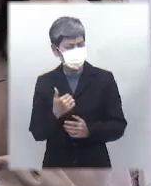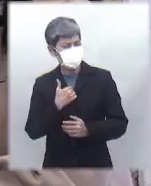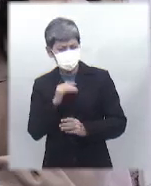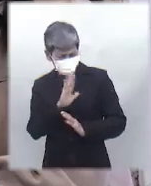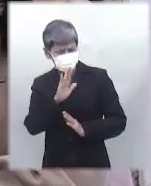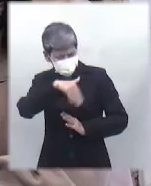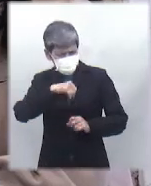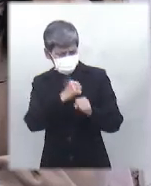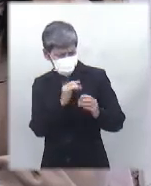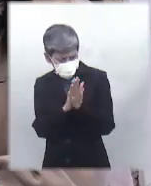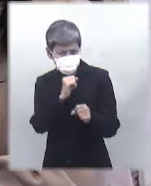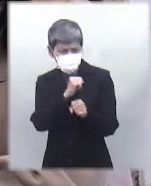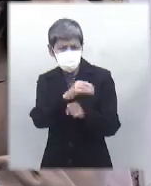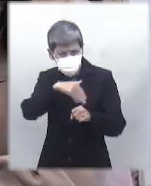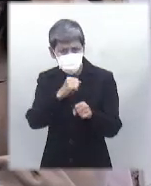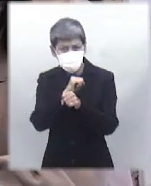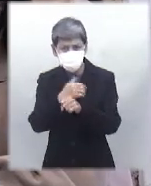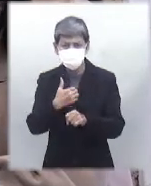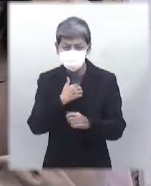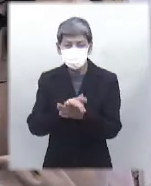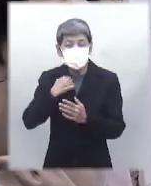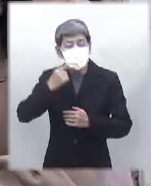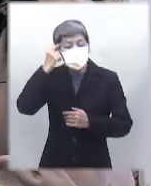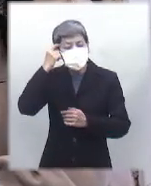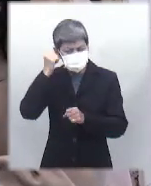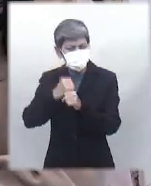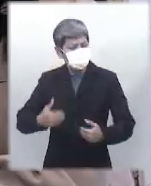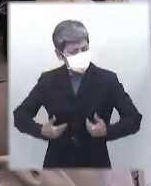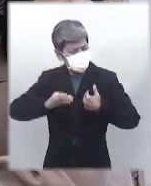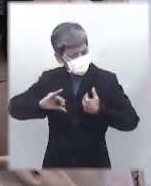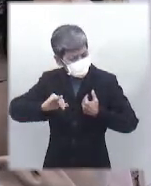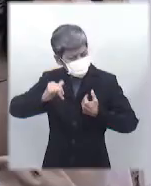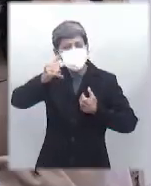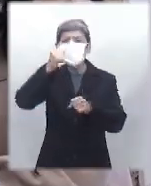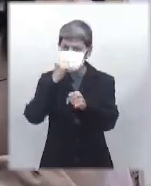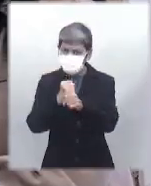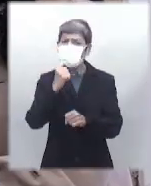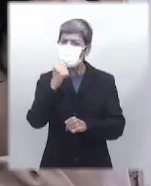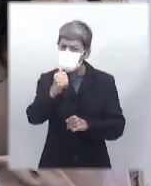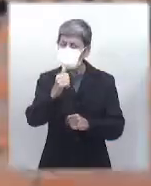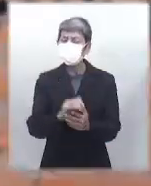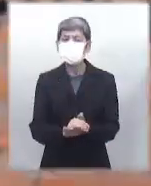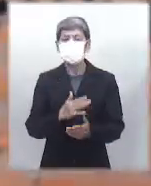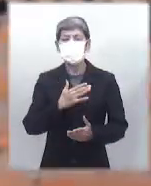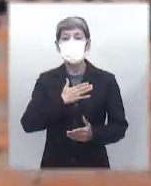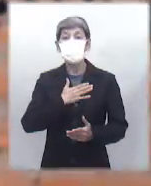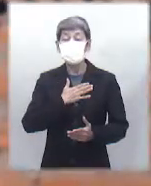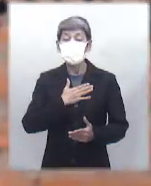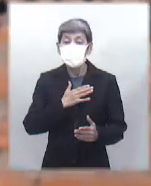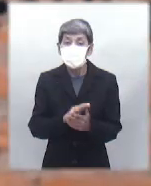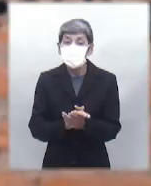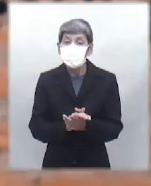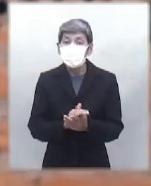ไม่ได้คิดถึงหรอกว่ามันจะมีแสงสว่างบางอุโมงค์หรือเด็กคนเนี้ยจะช่วยอะไรก็ได้เราไปทำมาปรากฏ